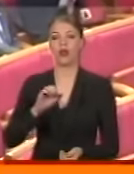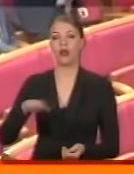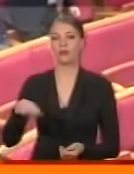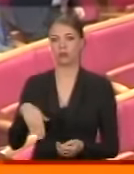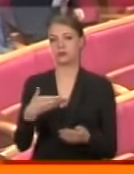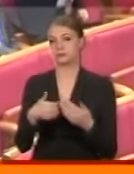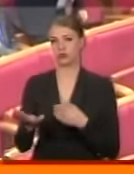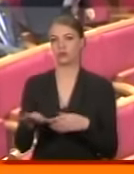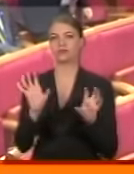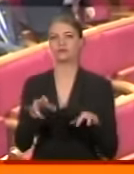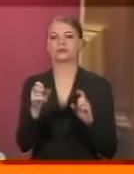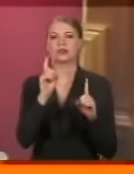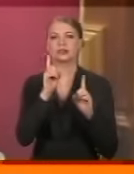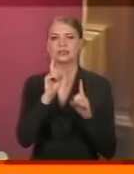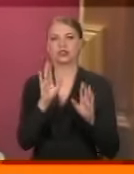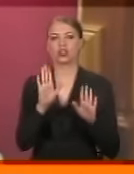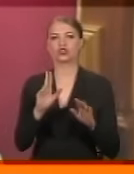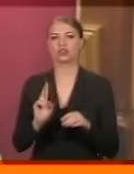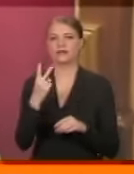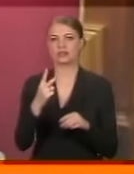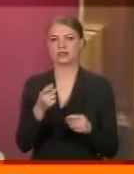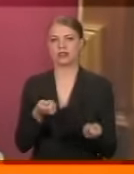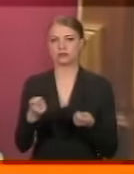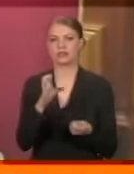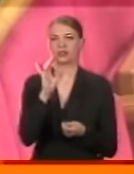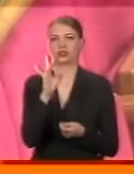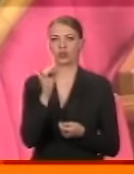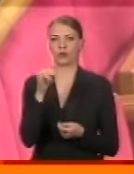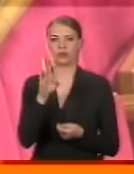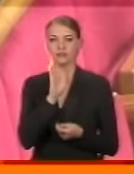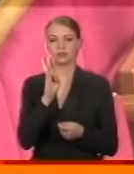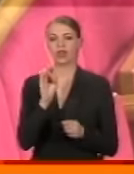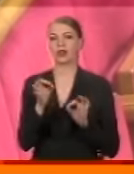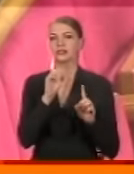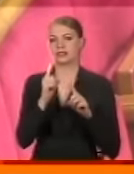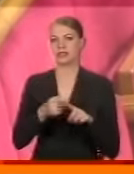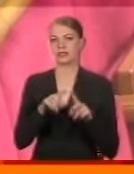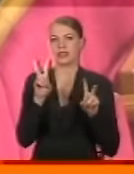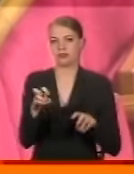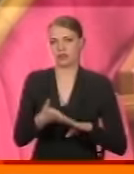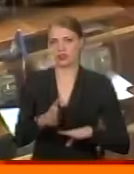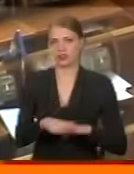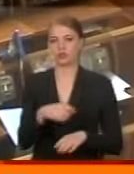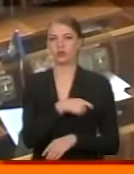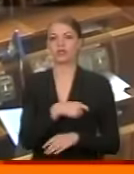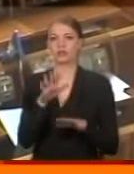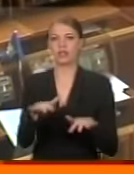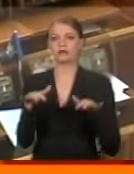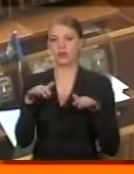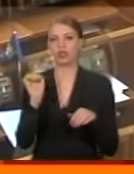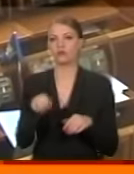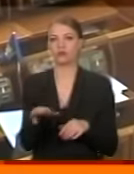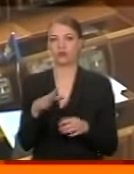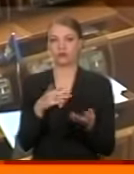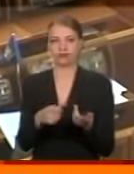потім пішов головувати на засіданні лише віце-спікерку Оксану Сироїд. Щоправда, засіданням це назвати складно. Депутатів у залі можна